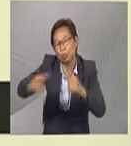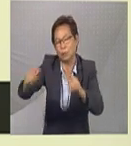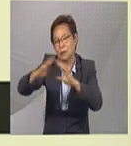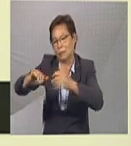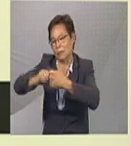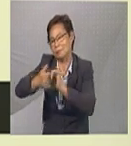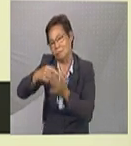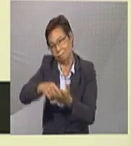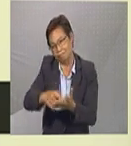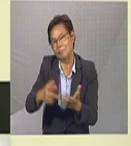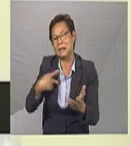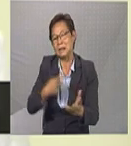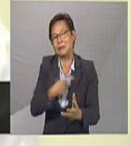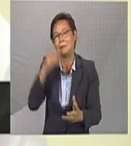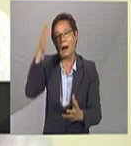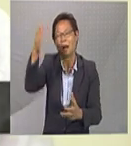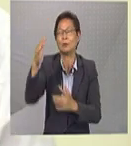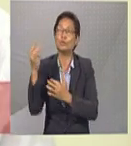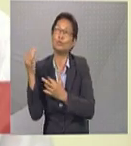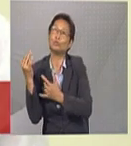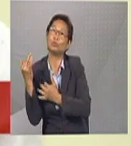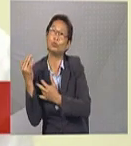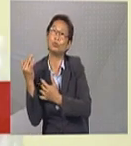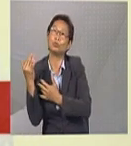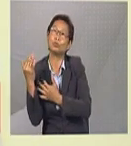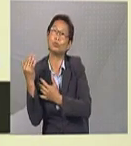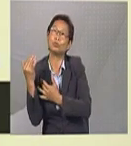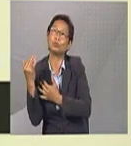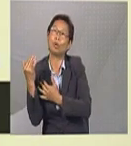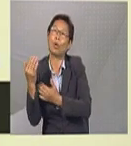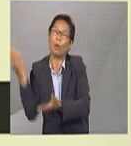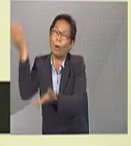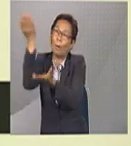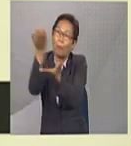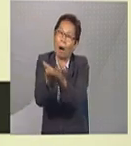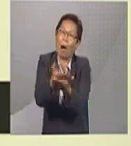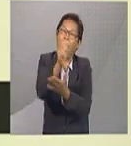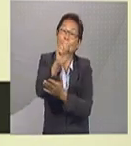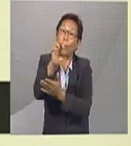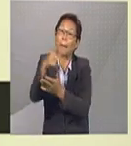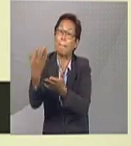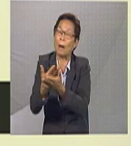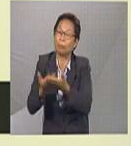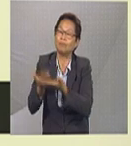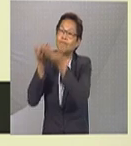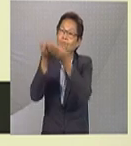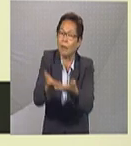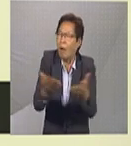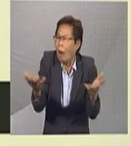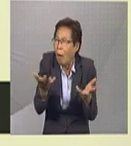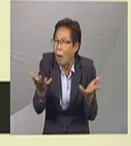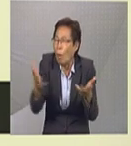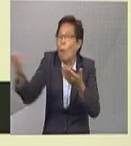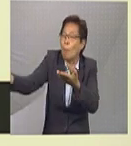ini. Jadi kita akan menunggu mereka untuk membentangkan SOP yang baru ini tentang bagaimana